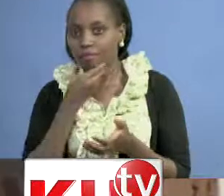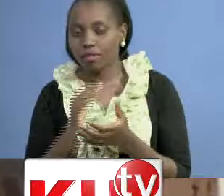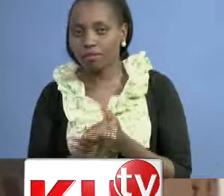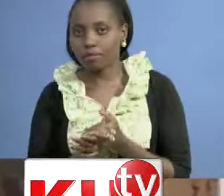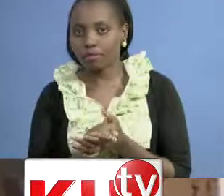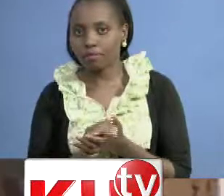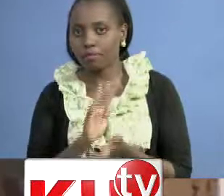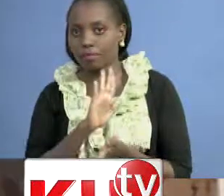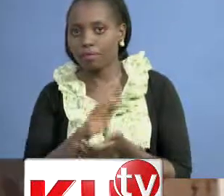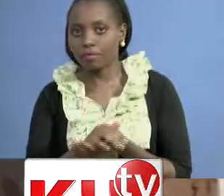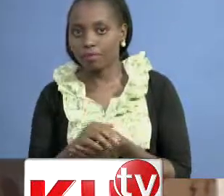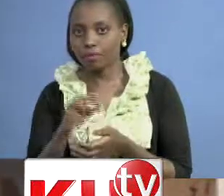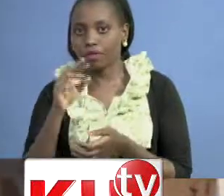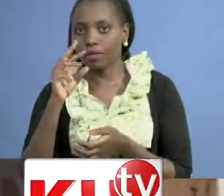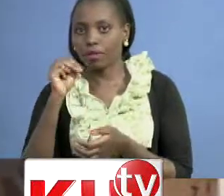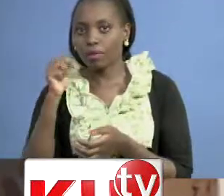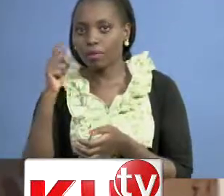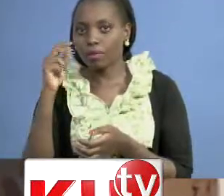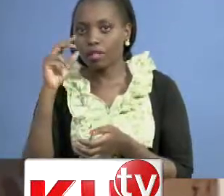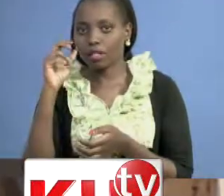Mzee Matiba was a true patriot